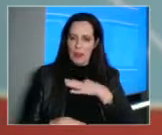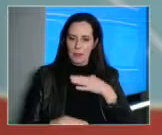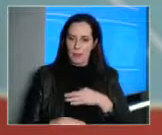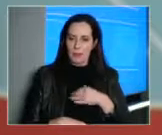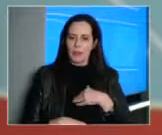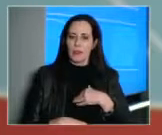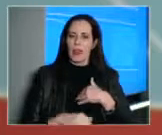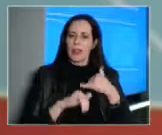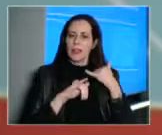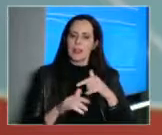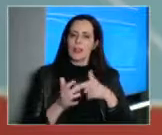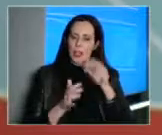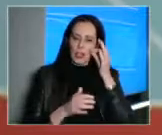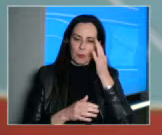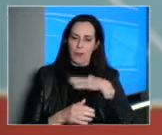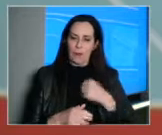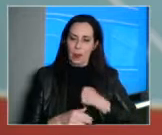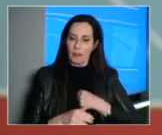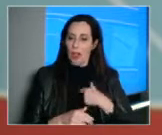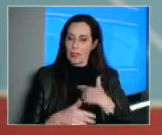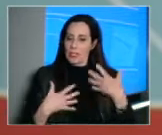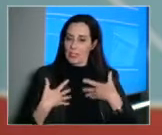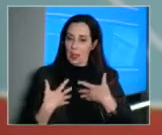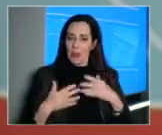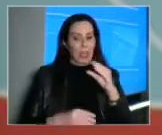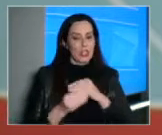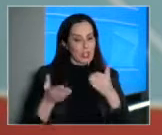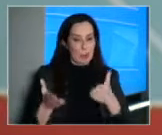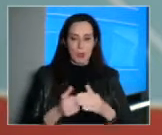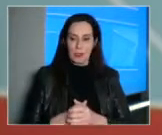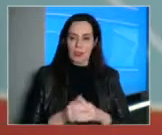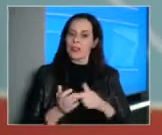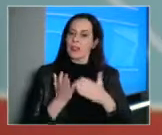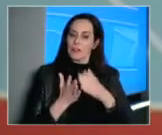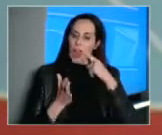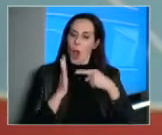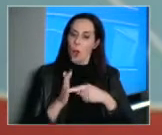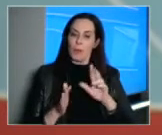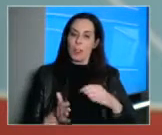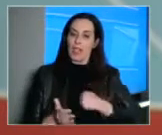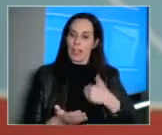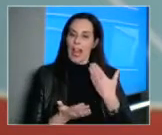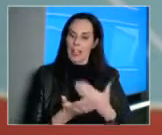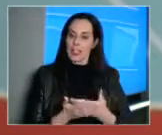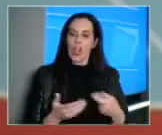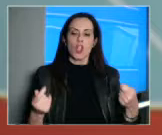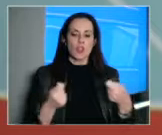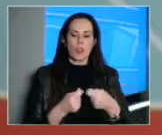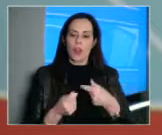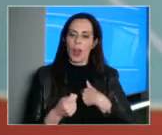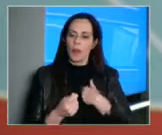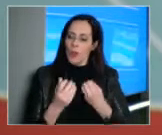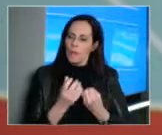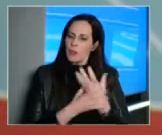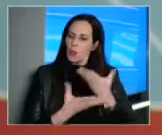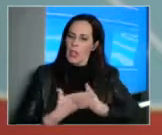Plus d'attention sur le Canada, bien, je suis content de pouvoir souligner ce que le Canada a à offrir à ses partenaires